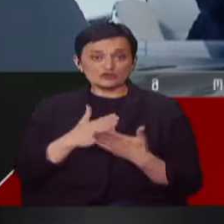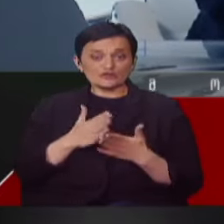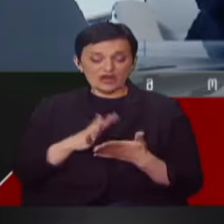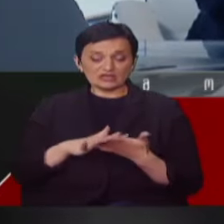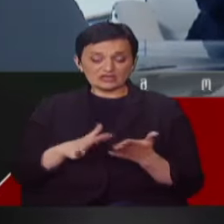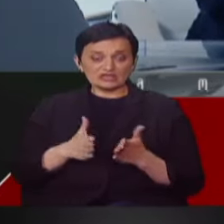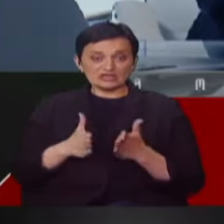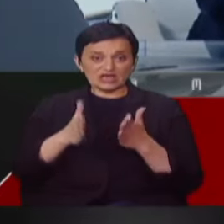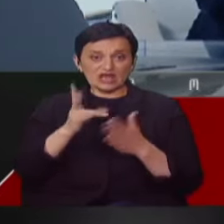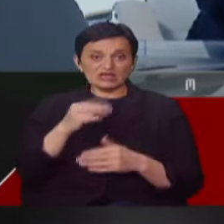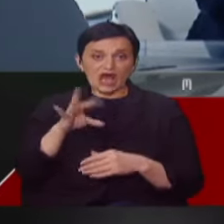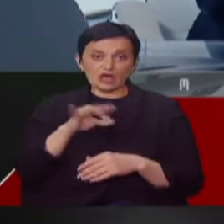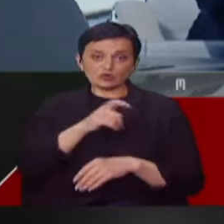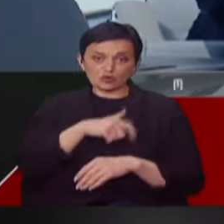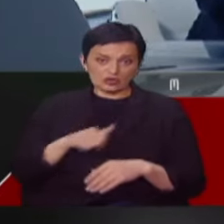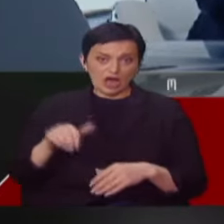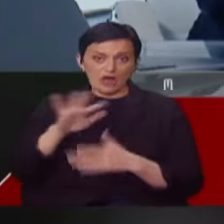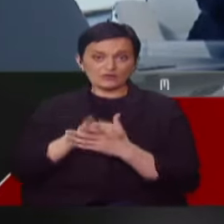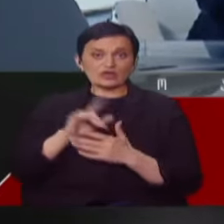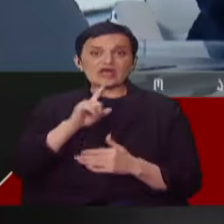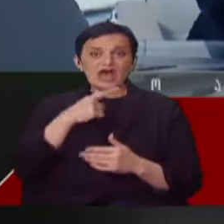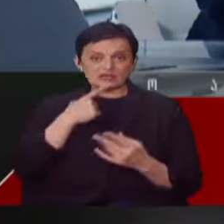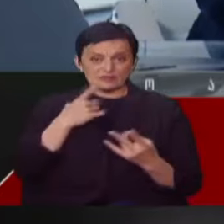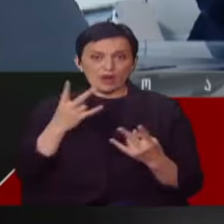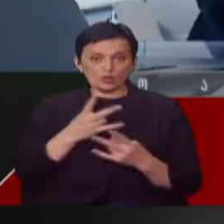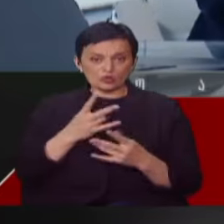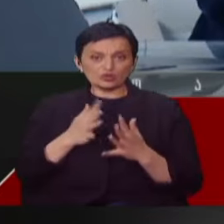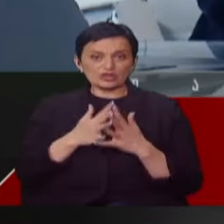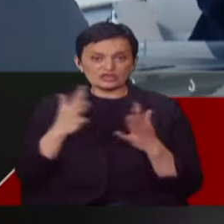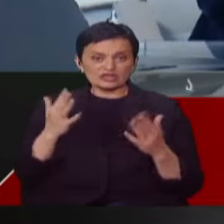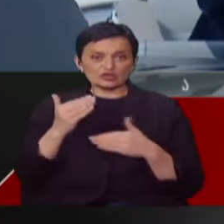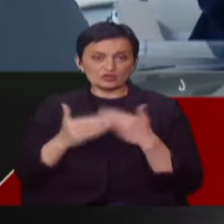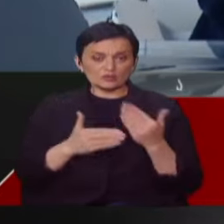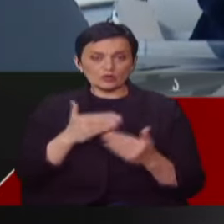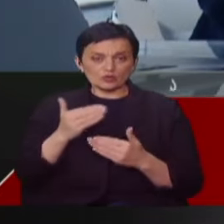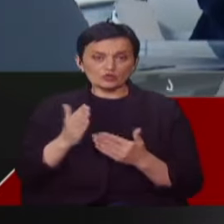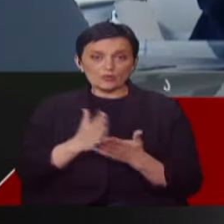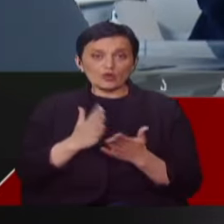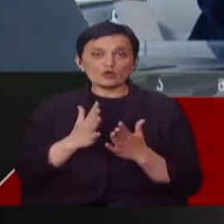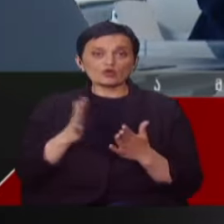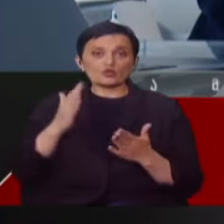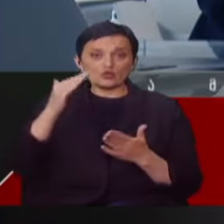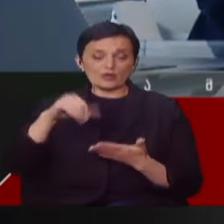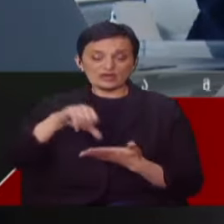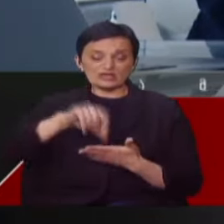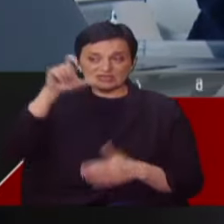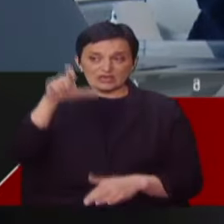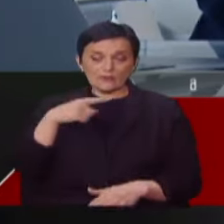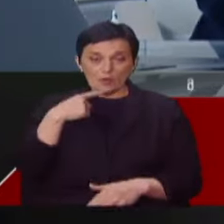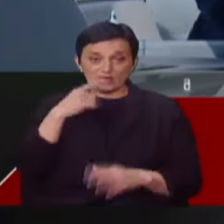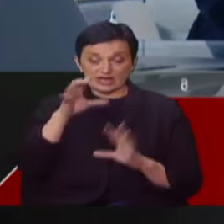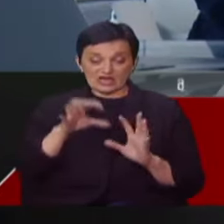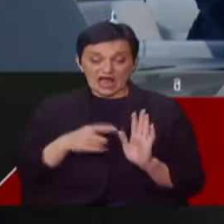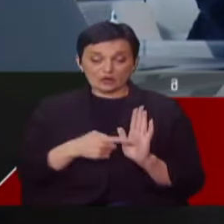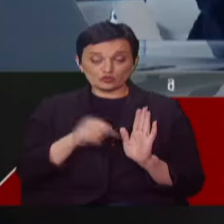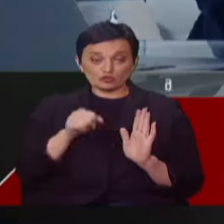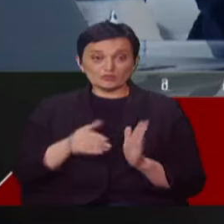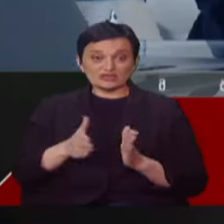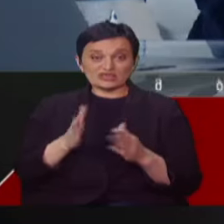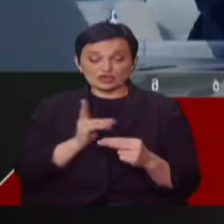რომ გავხდეთ როგორც ნატოს წევრი, ესე ევროკავშირის. ნატოს გენერალური დივანის და ევროკავშირის უმაღლესი წარმომადგენელიც გვეუბნება რომ ამ კანონით შეიძლება